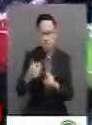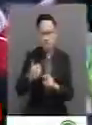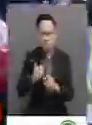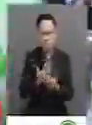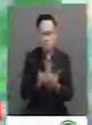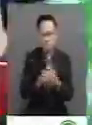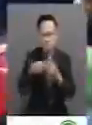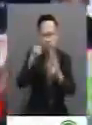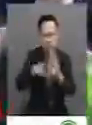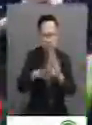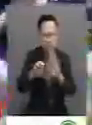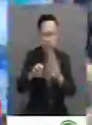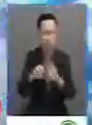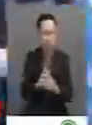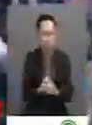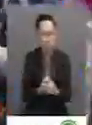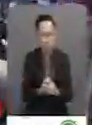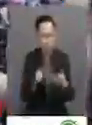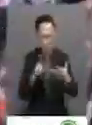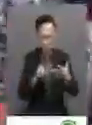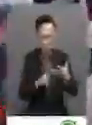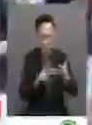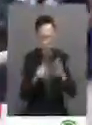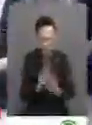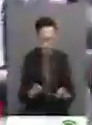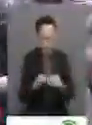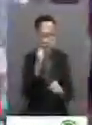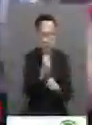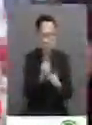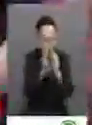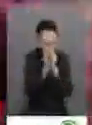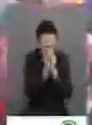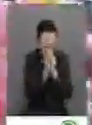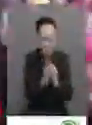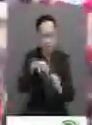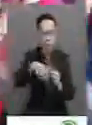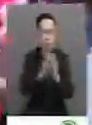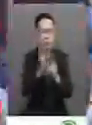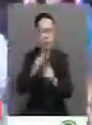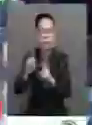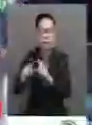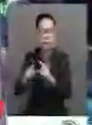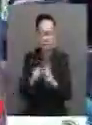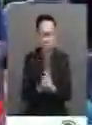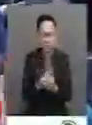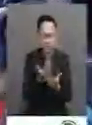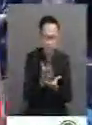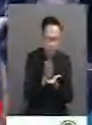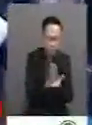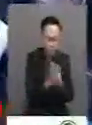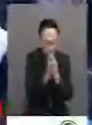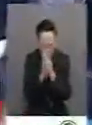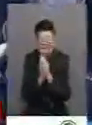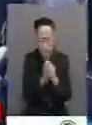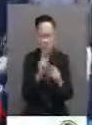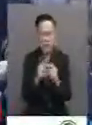ไม้ติดมือค่ะ 4,400 บาทค่ะและนี่ค่ะสำคัญไปทำบุญไหว้พระเอาสิ่งดีๆเข้ามาในชีวิตในช่วงของเทศกาลสงกรานต์ขึ้นปีใหม่แบบ